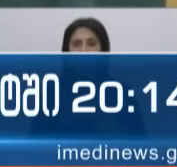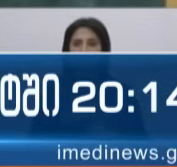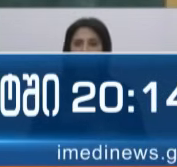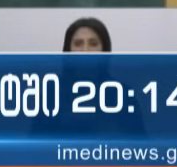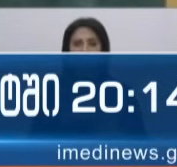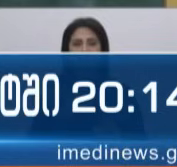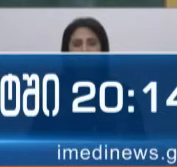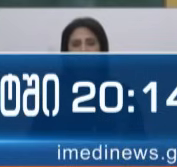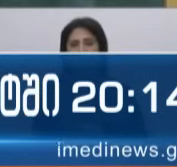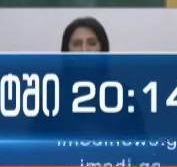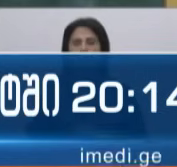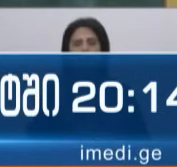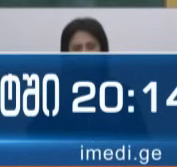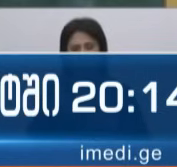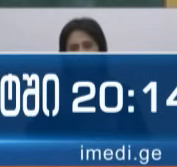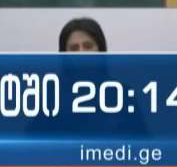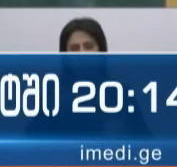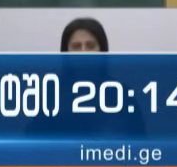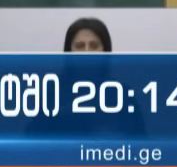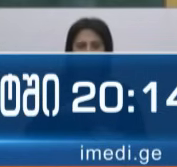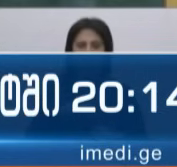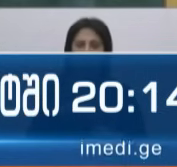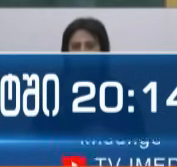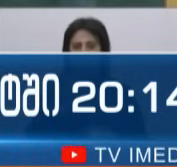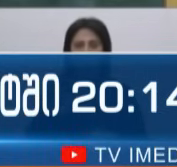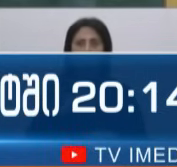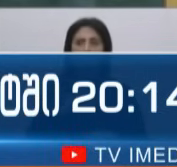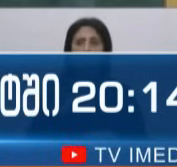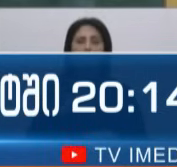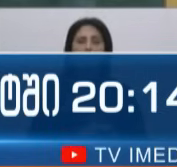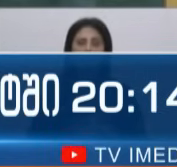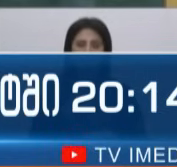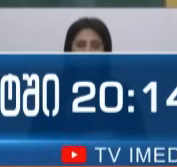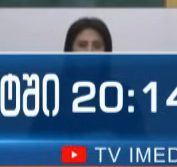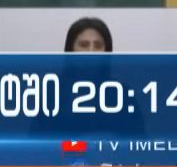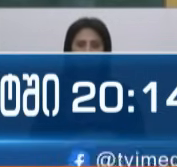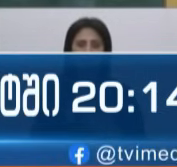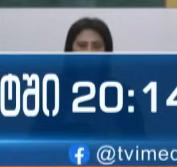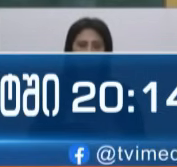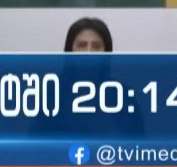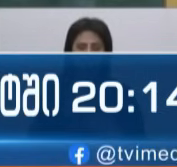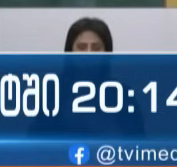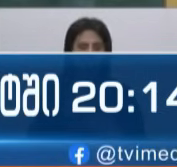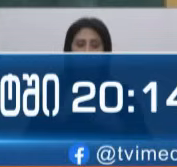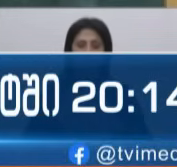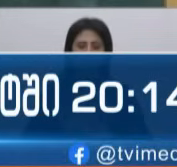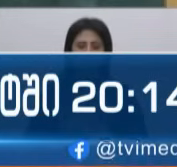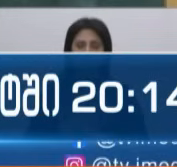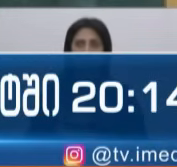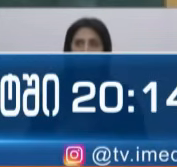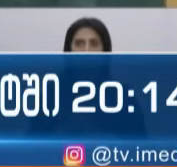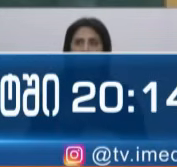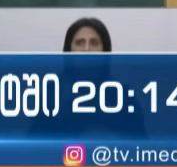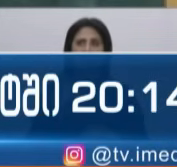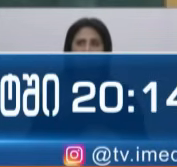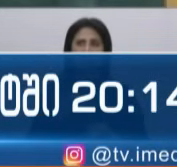ადამიანი, რომელიც რაღაცნაირად მოსწონს ან ამით კმაყოფილია. ფაქტი არის ერთი, ყველა ვართ დარწმუნებული ვარ ძალიან დათრგუნულები. არ